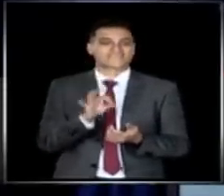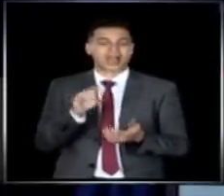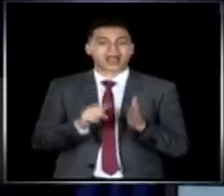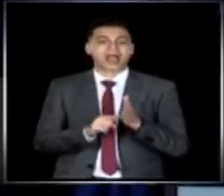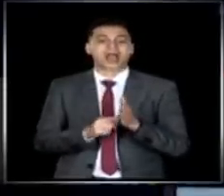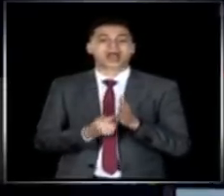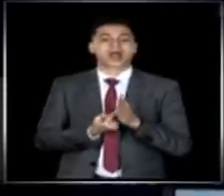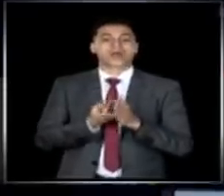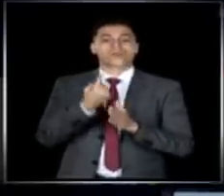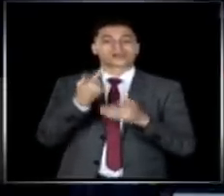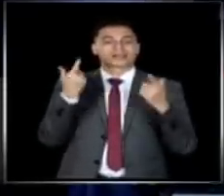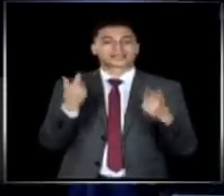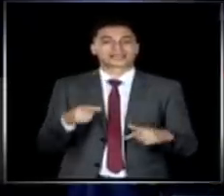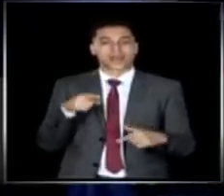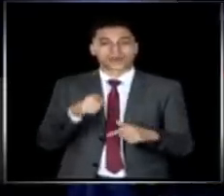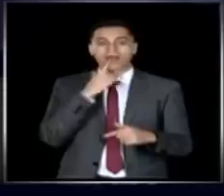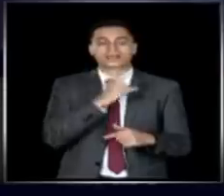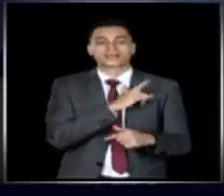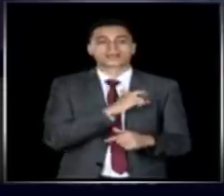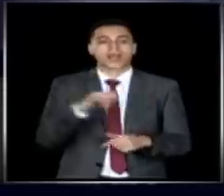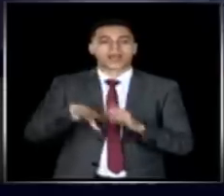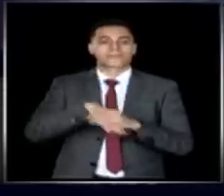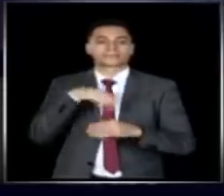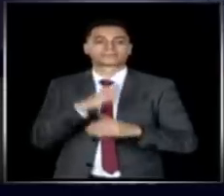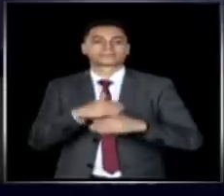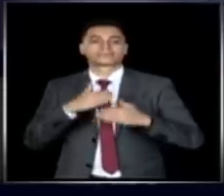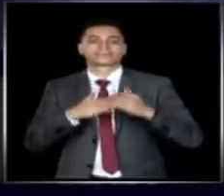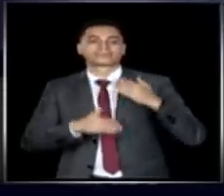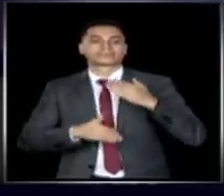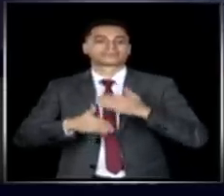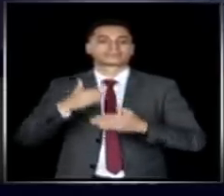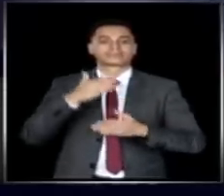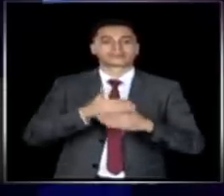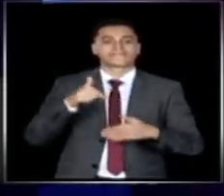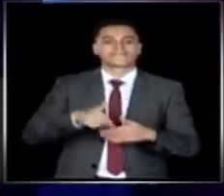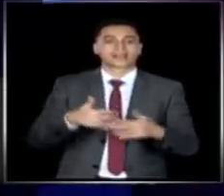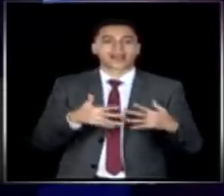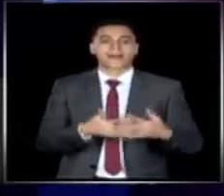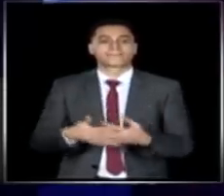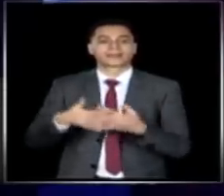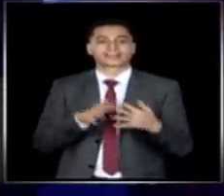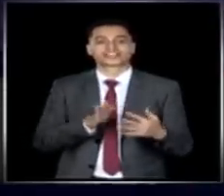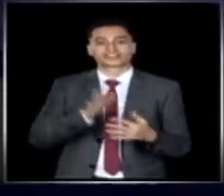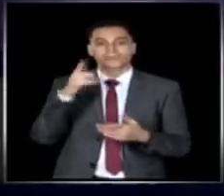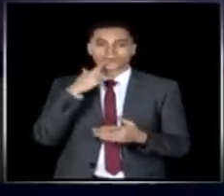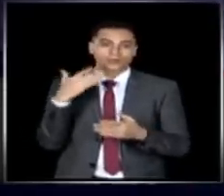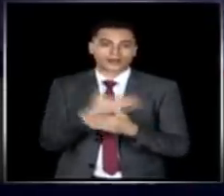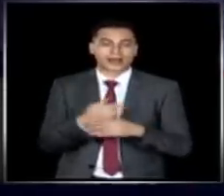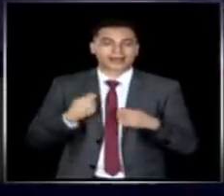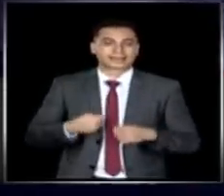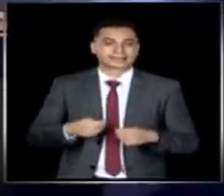أول مستوطنة دائمة للدولة دي في أمريكا الشمالية. إجابتك؟ أسبانيا.